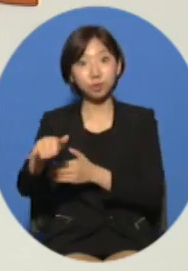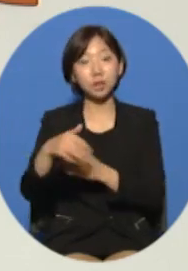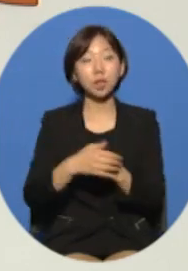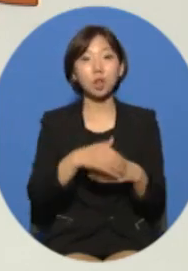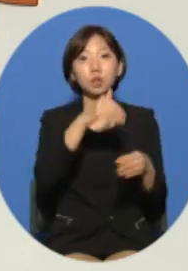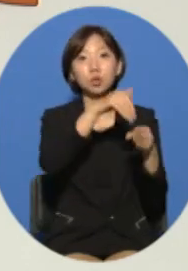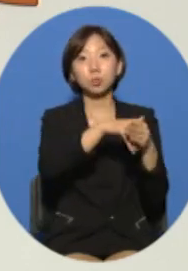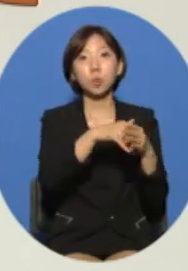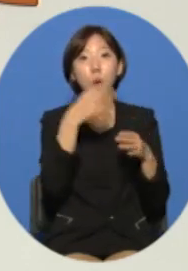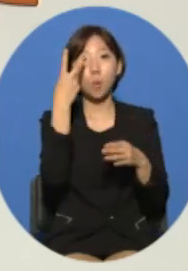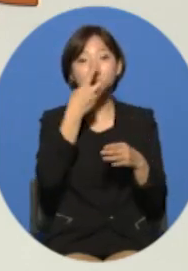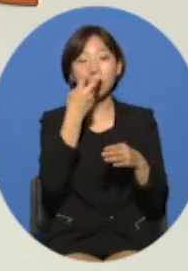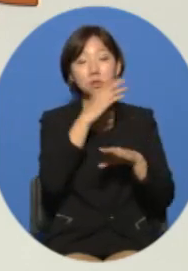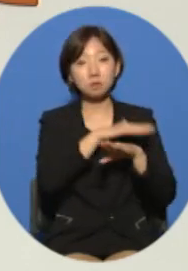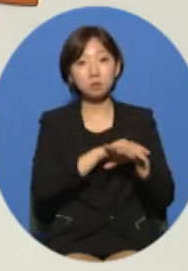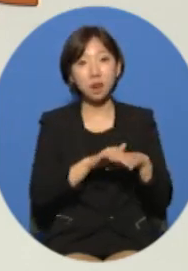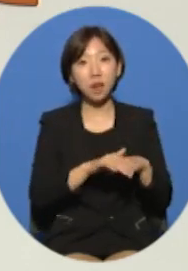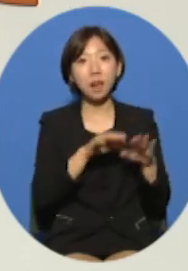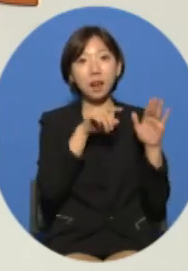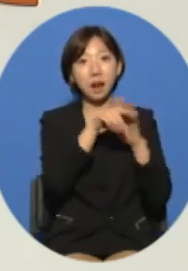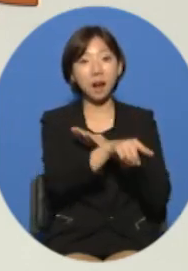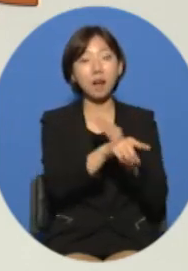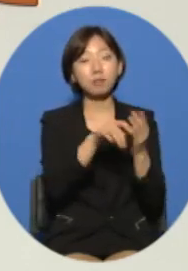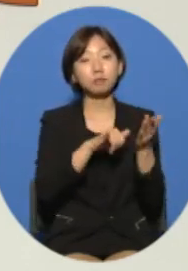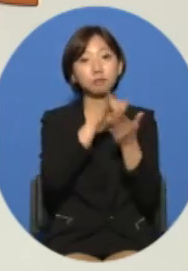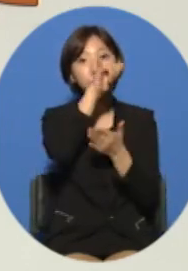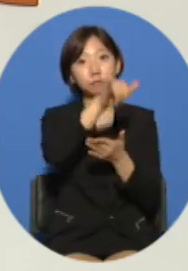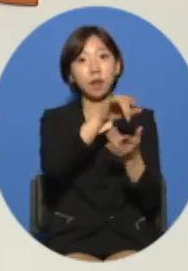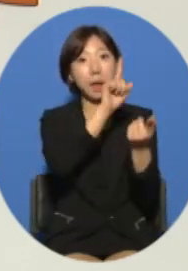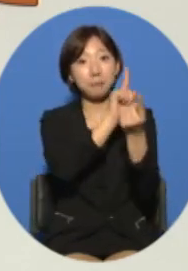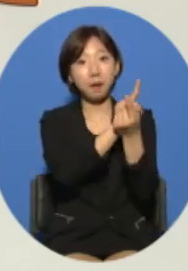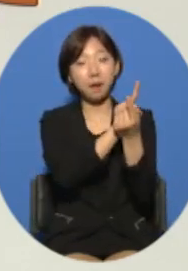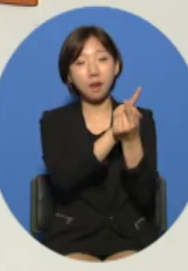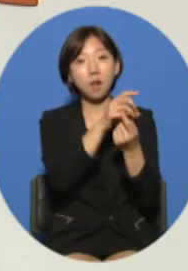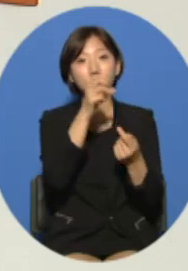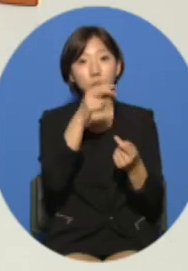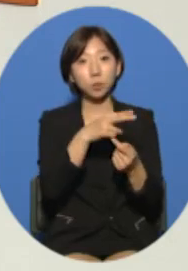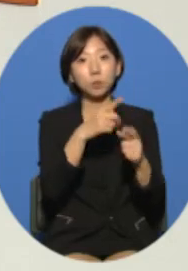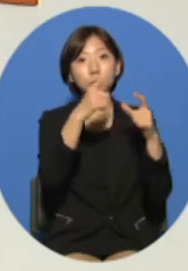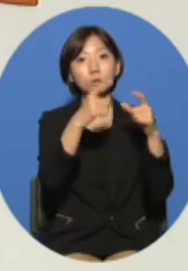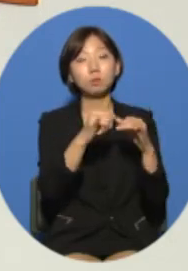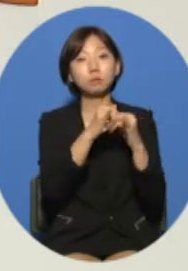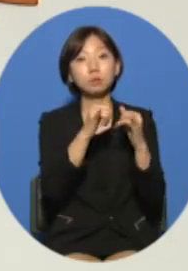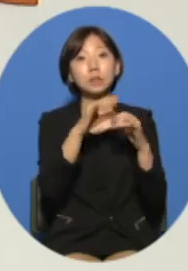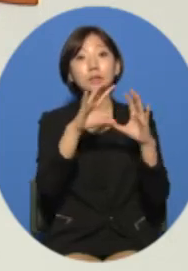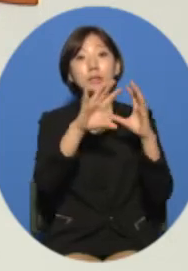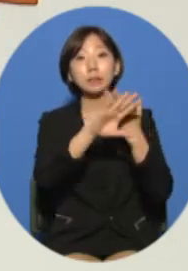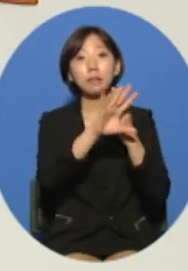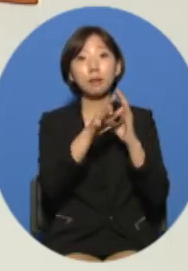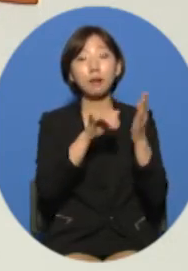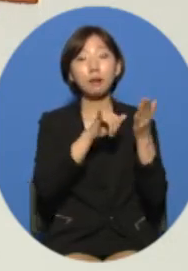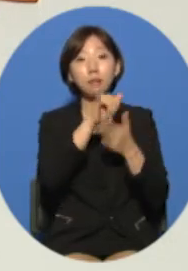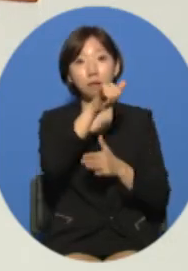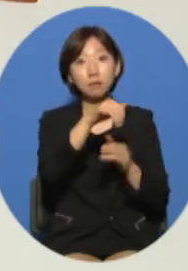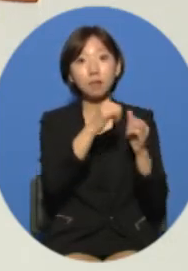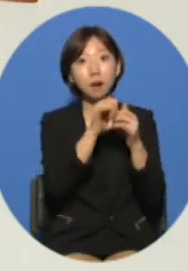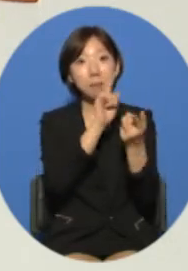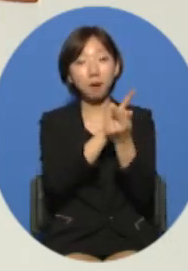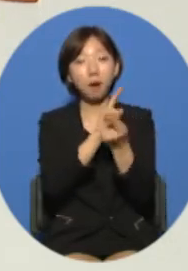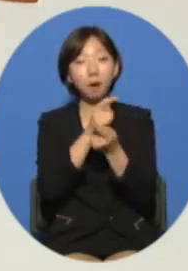그 준비 과정이 잘 돼 있는가. 네. 거기서 가서 그 현지 교민들도 만나고 그러니까 이번 대통령 선거에 대한